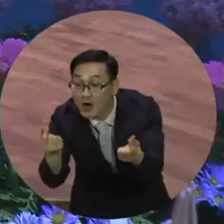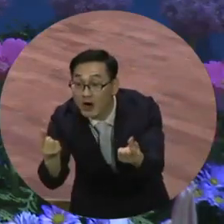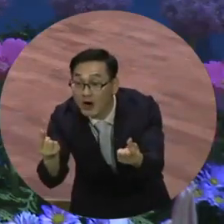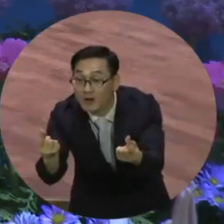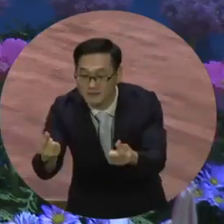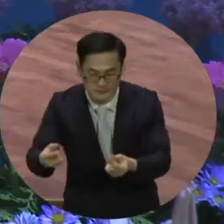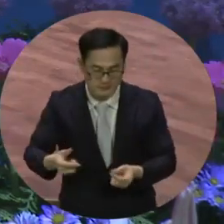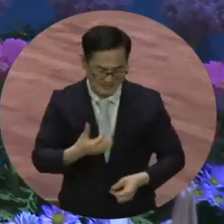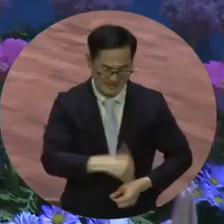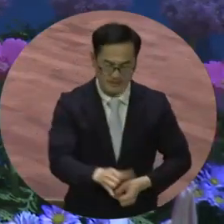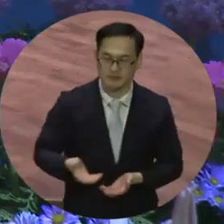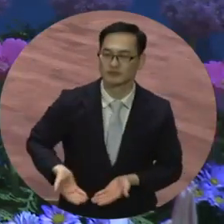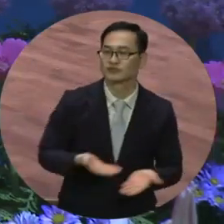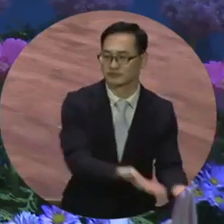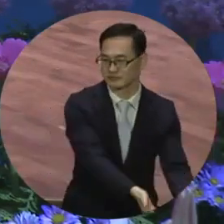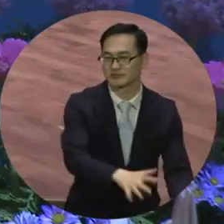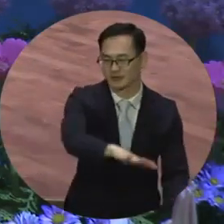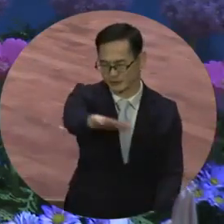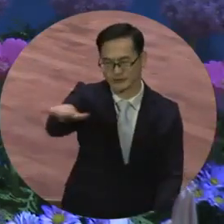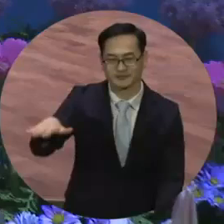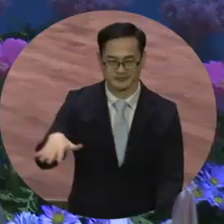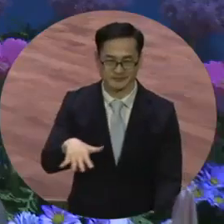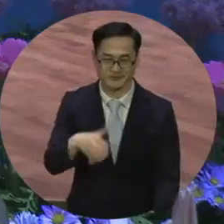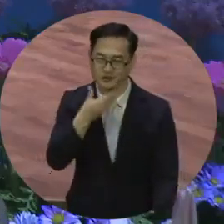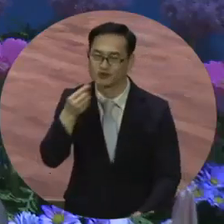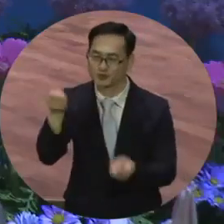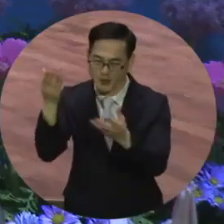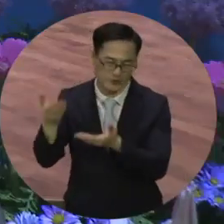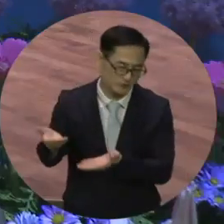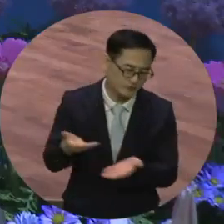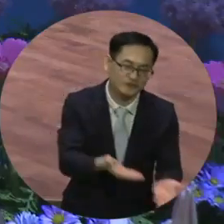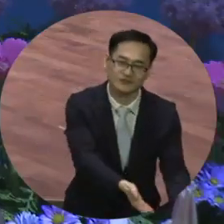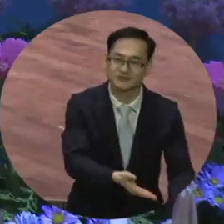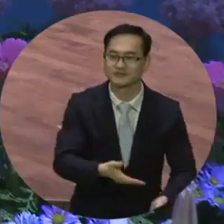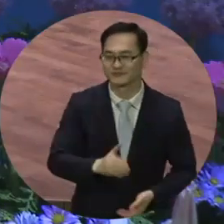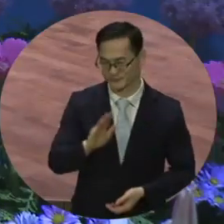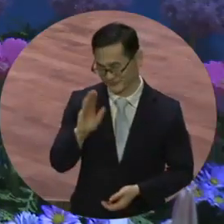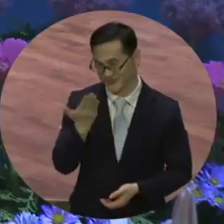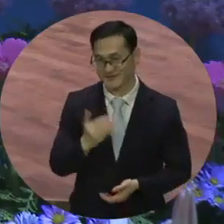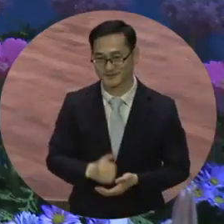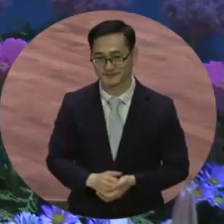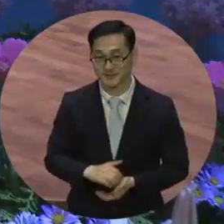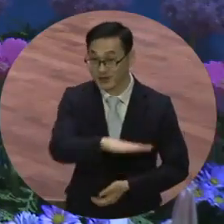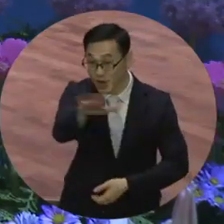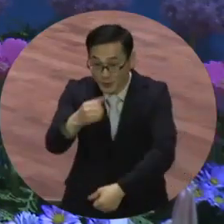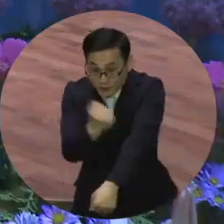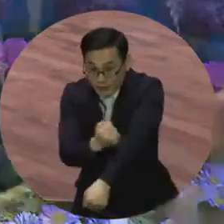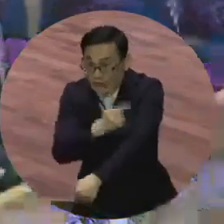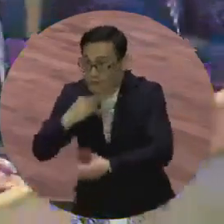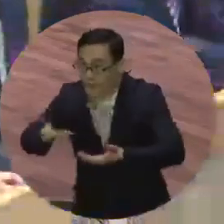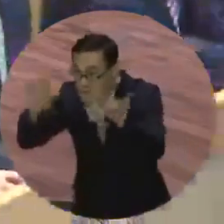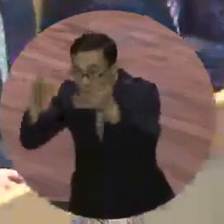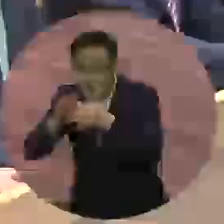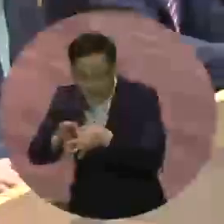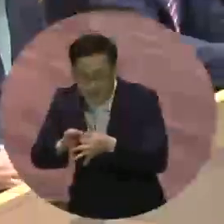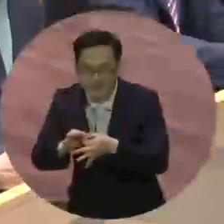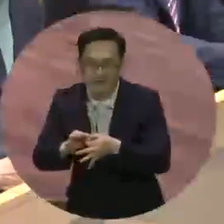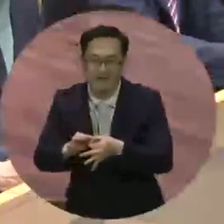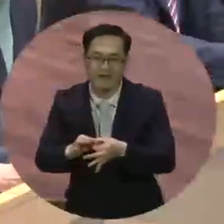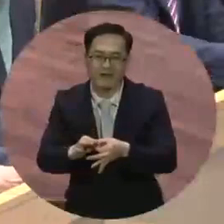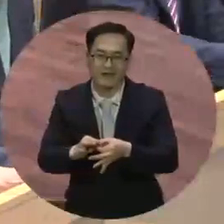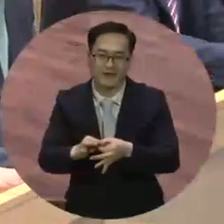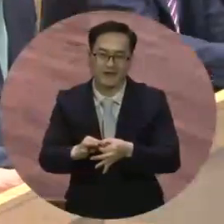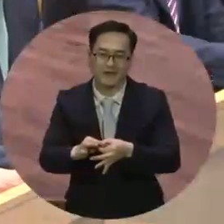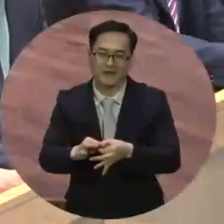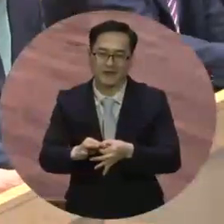이 교회가 존재하는 여러분의 이 헌신도 그렇게 들려지기를 바랍니다. 이